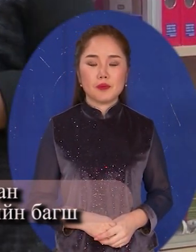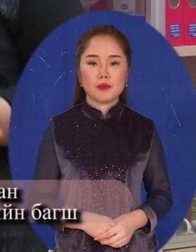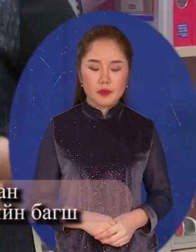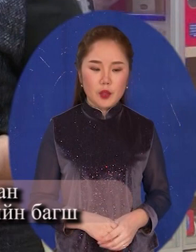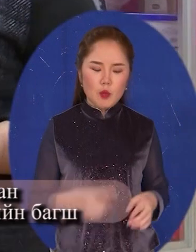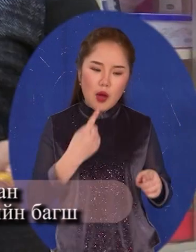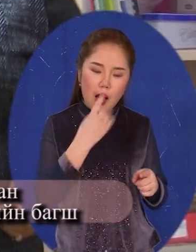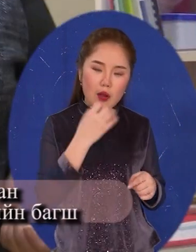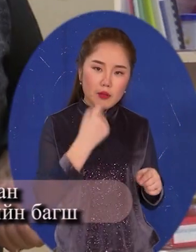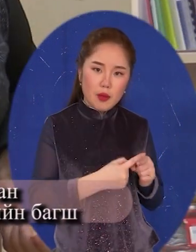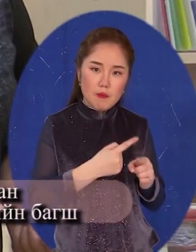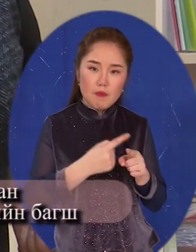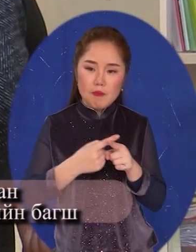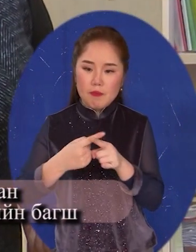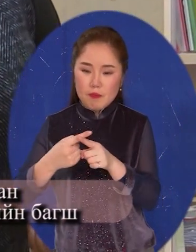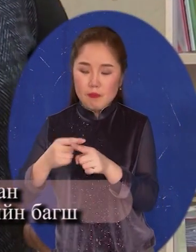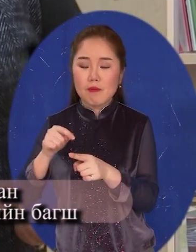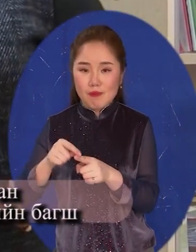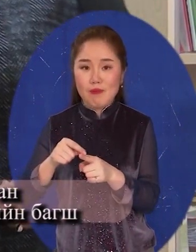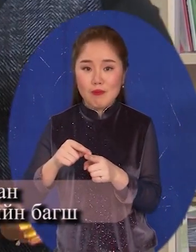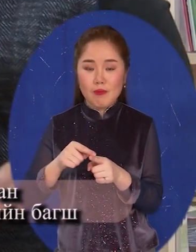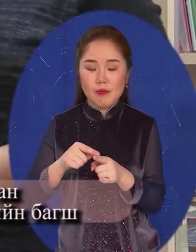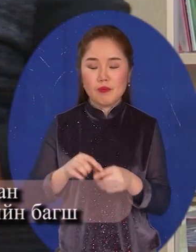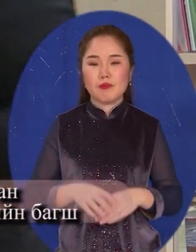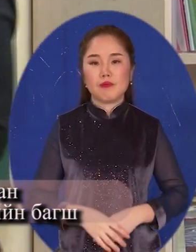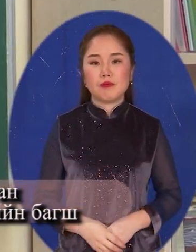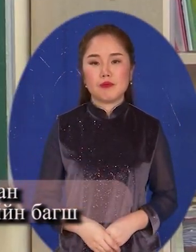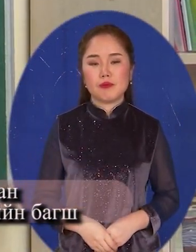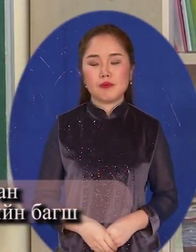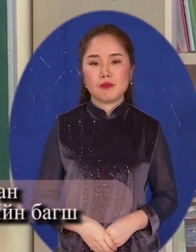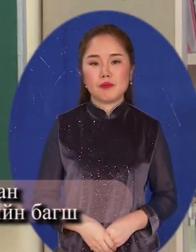Осымен біз 10-10-нан арттырып үйрендік.